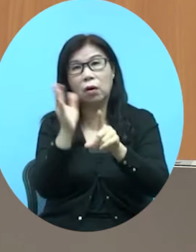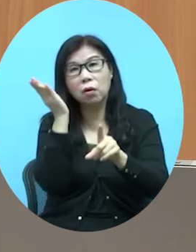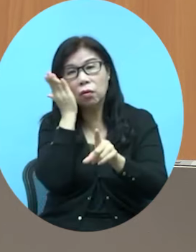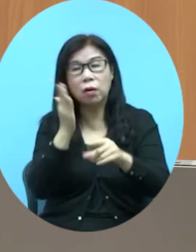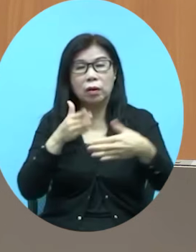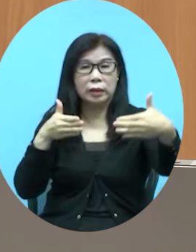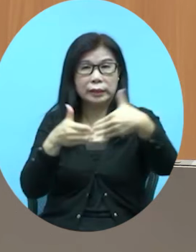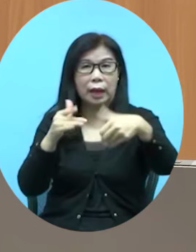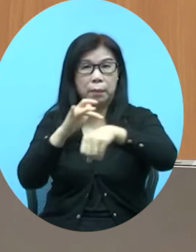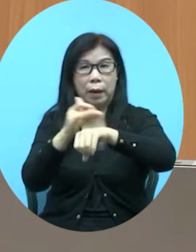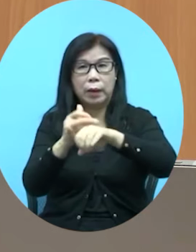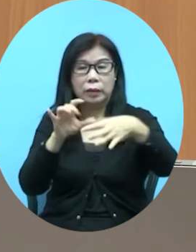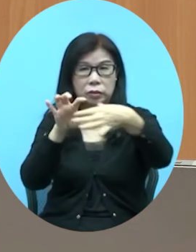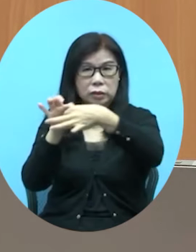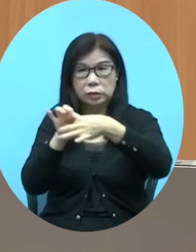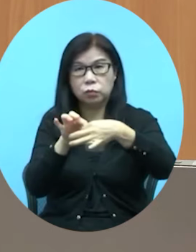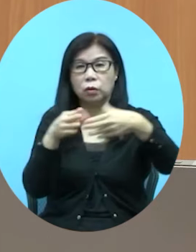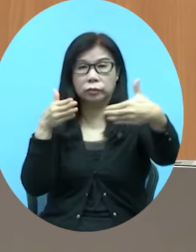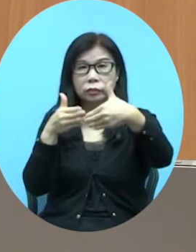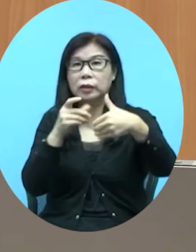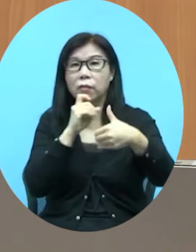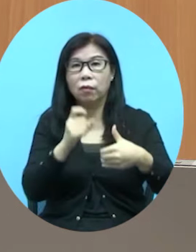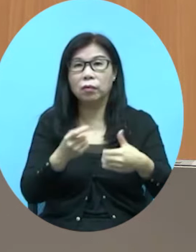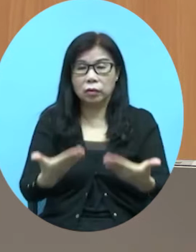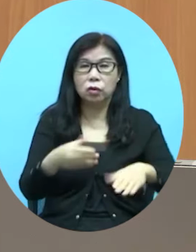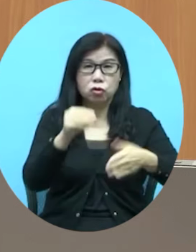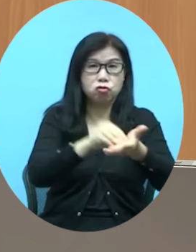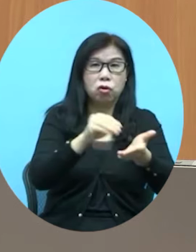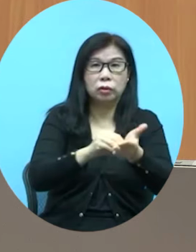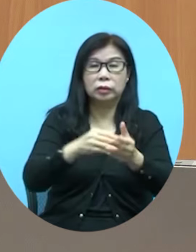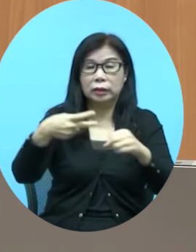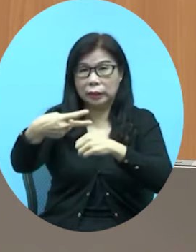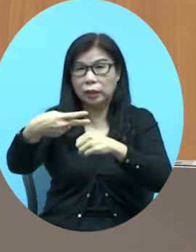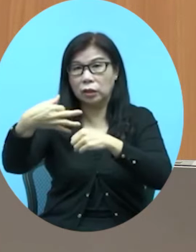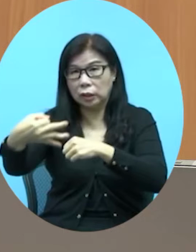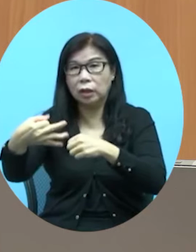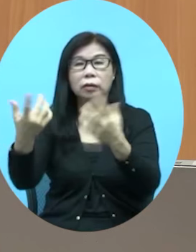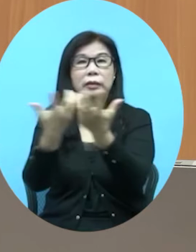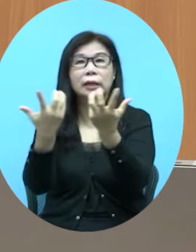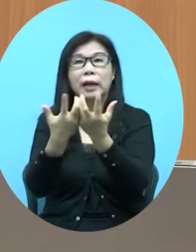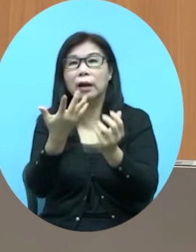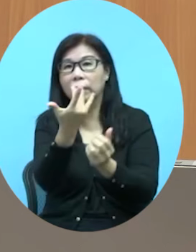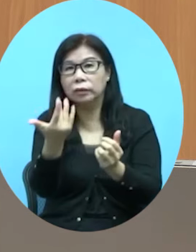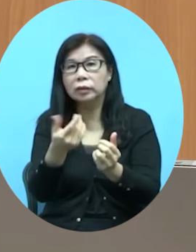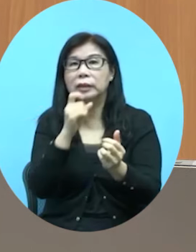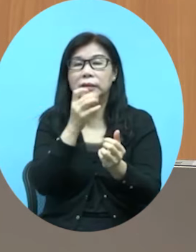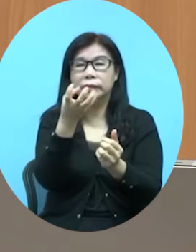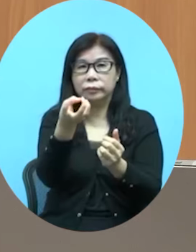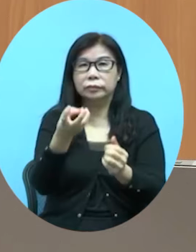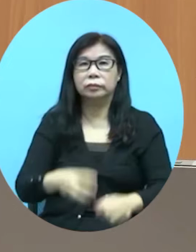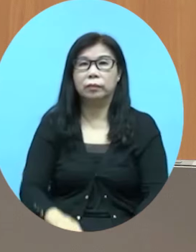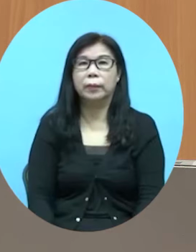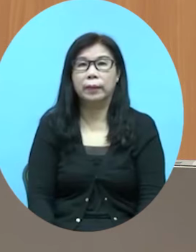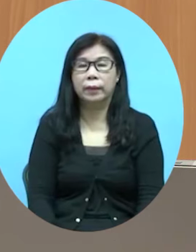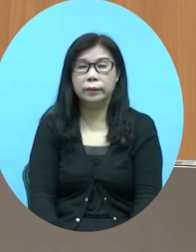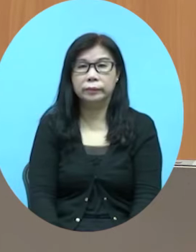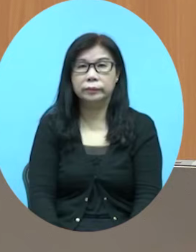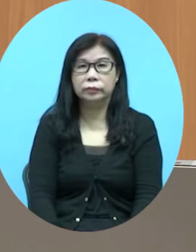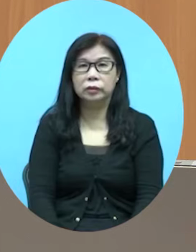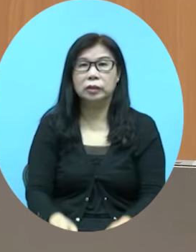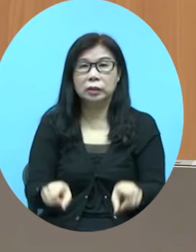一些近密接触者我手上没有确实的第二代第三代的个案但是就有少量就是通常都是